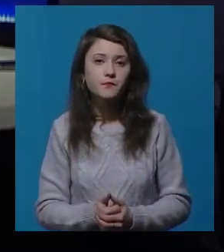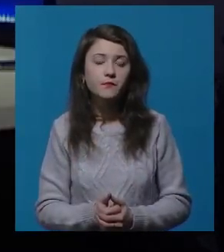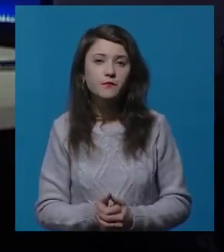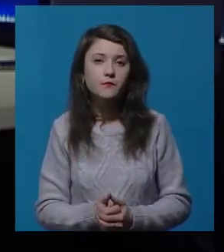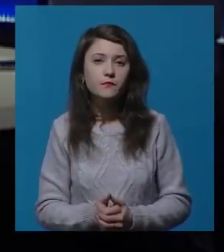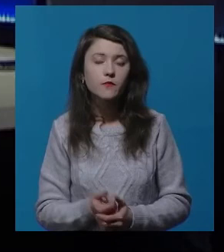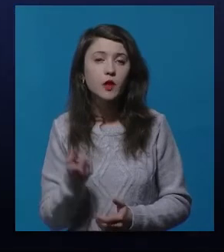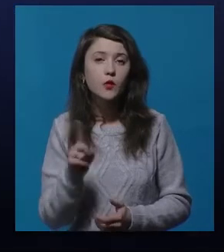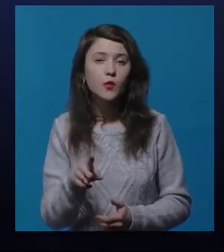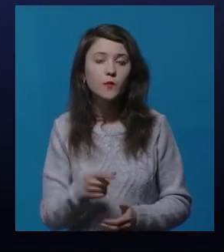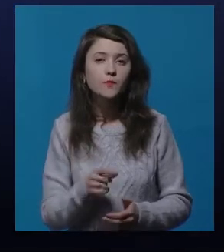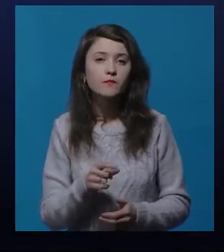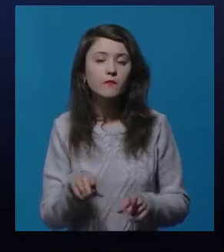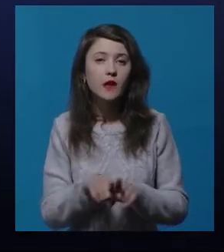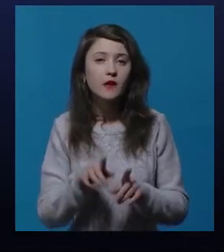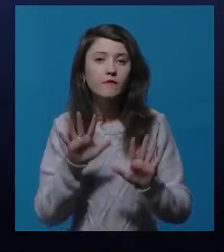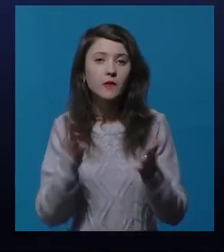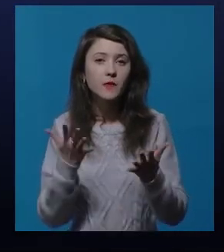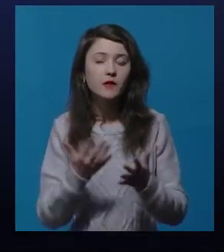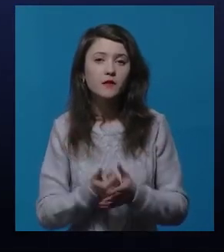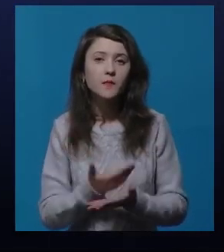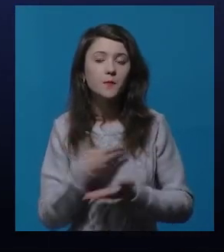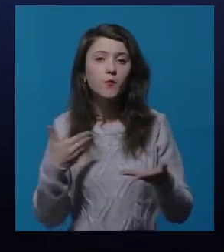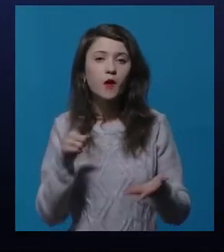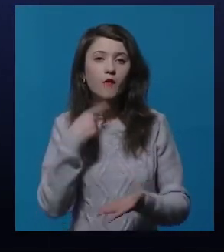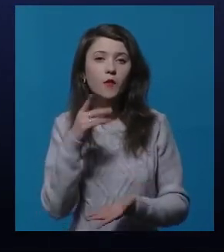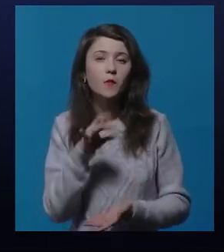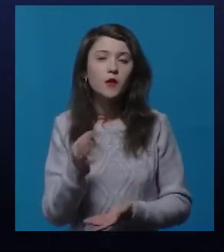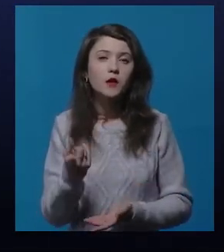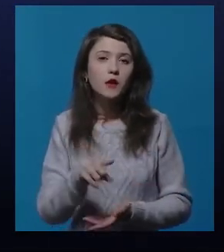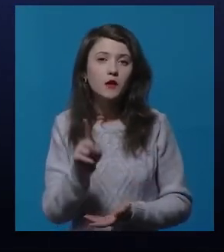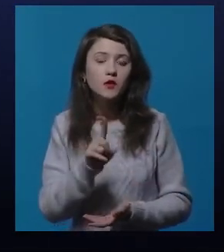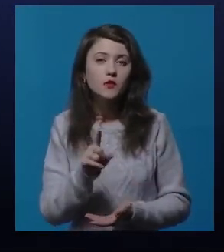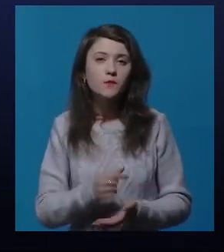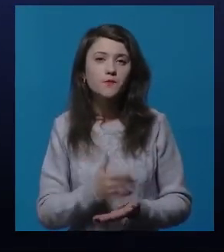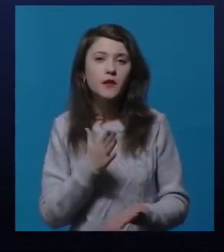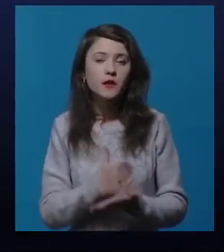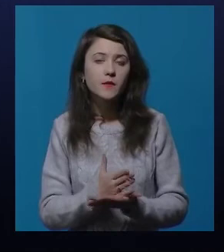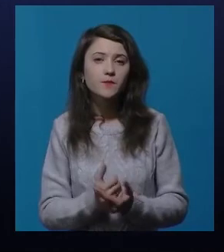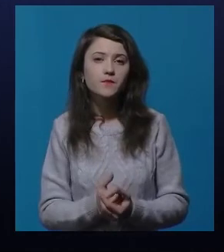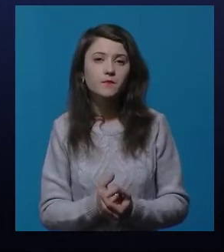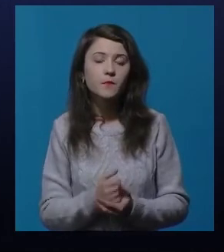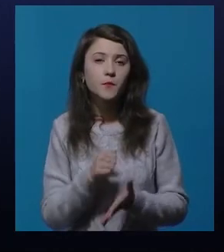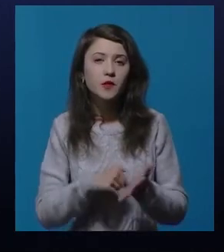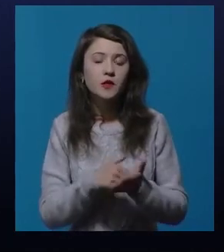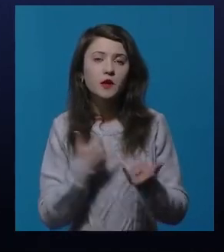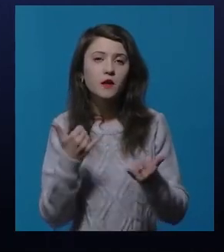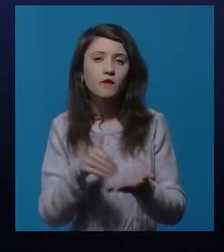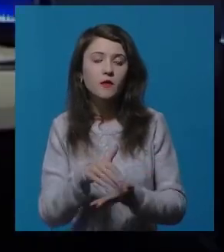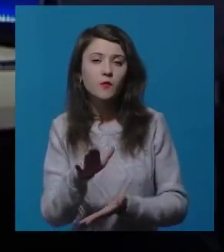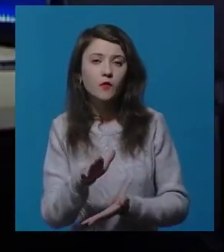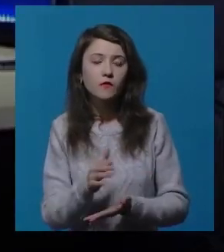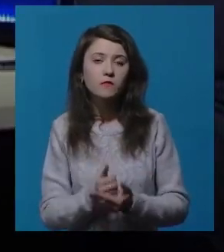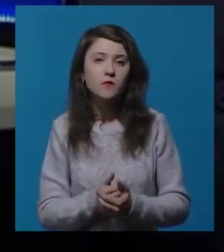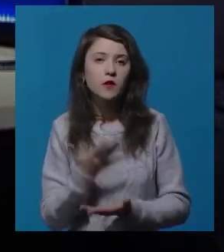тому в таких випадках, да, ми говоримо про те, що є підстави для відмови в наданні правової допомоги.